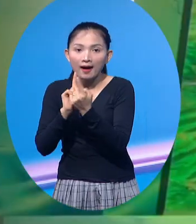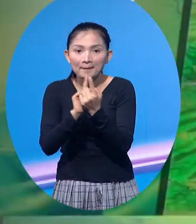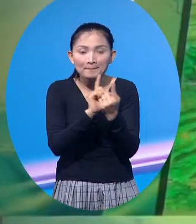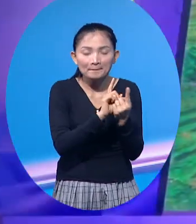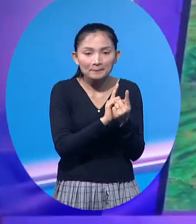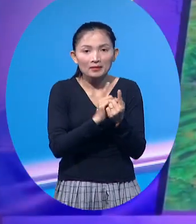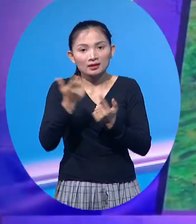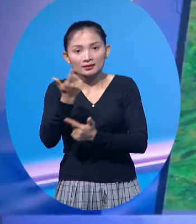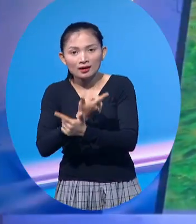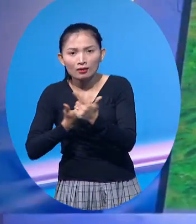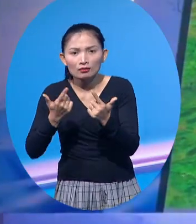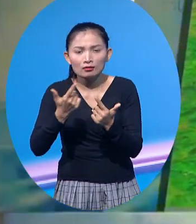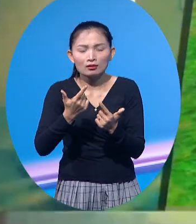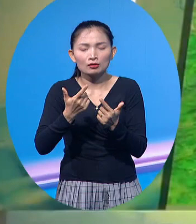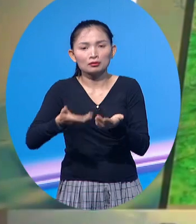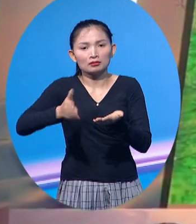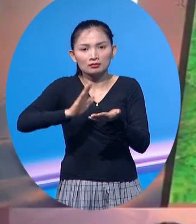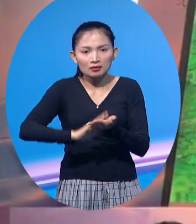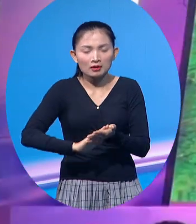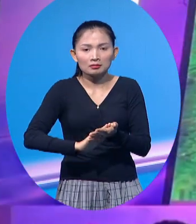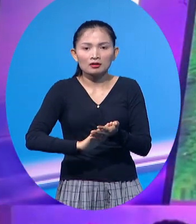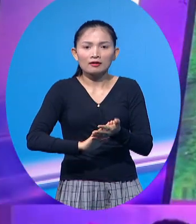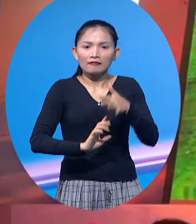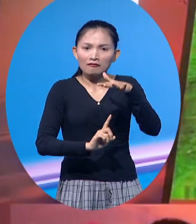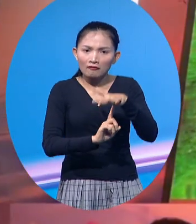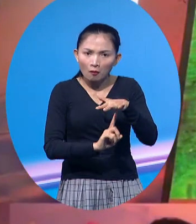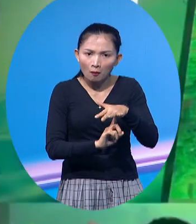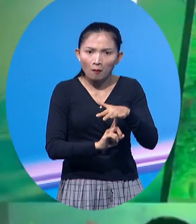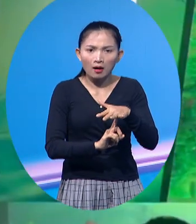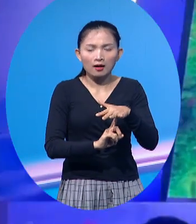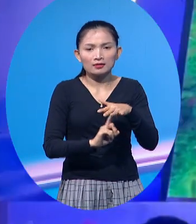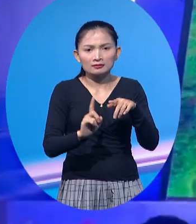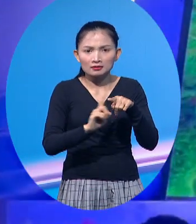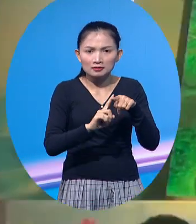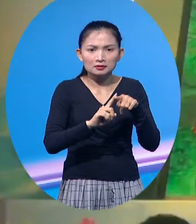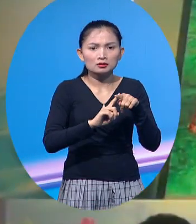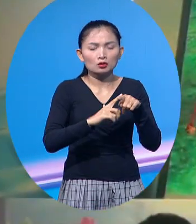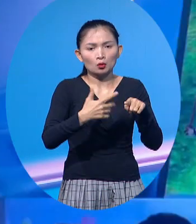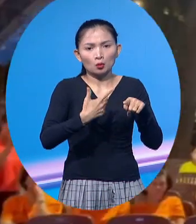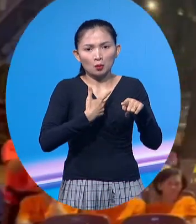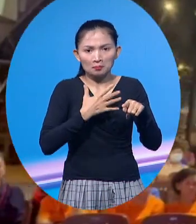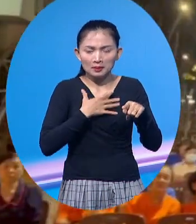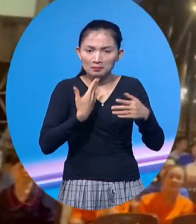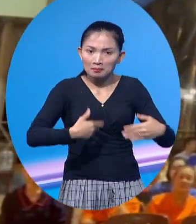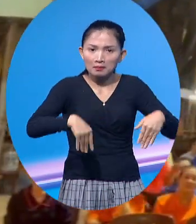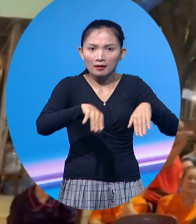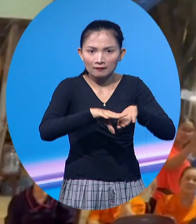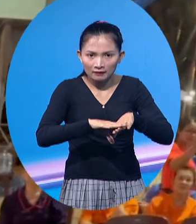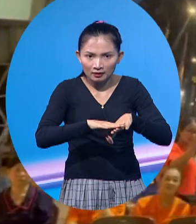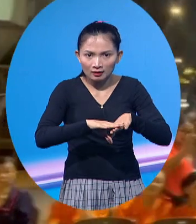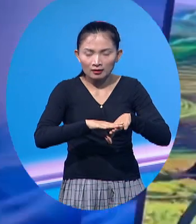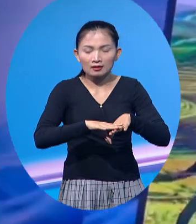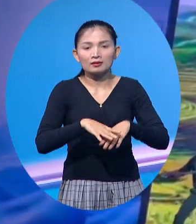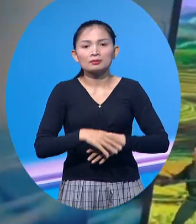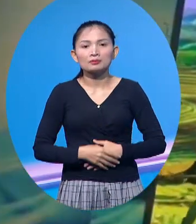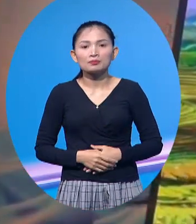cao ý thức giữ gìn bản sắc văn hóa truyền thống và giữ gìn các giá trị chân thiện mỹ, xây dựng môi trường văn hóa đậm đà bản sắc trong từng